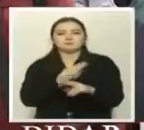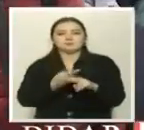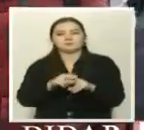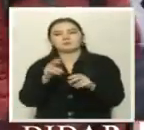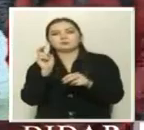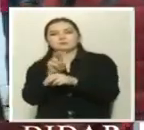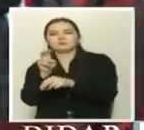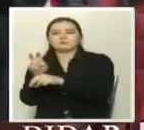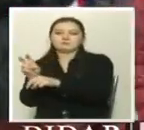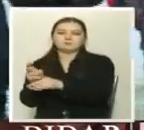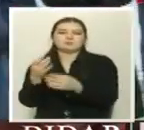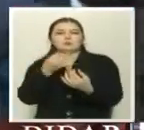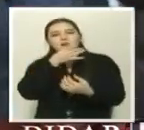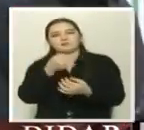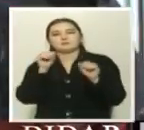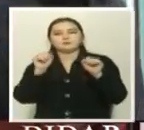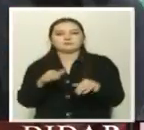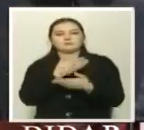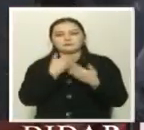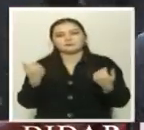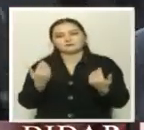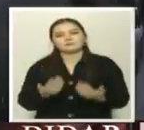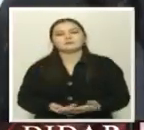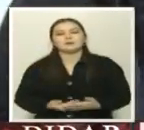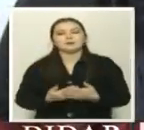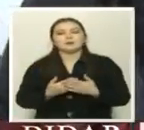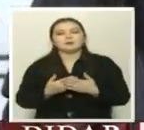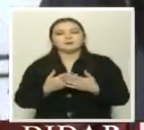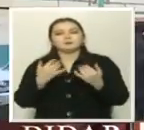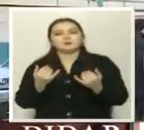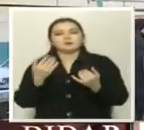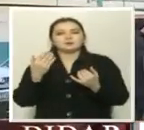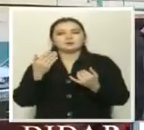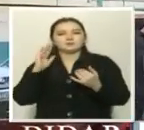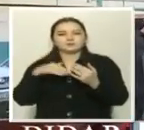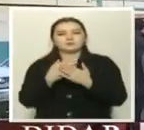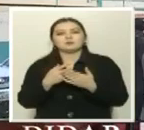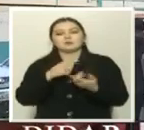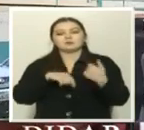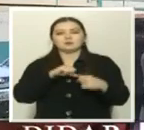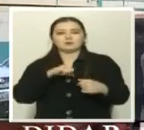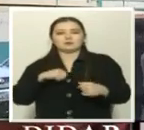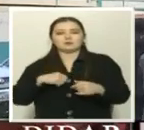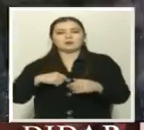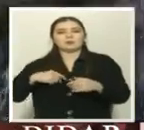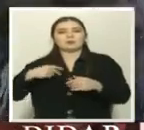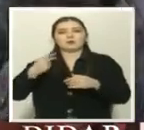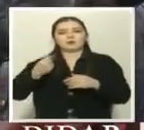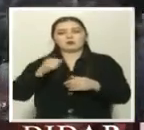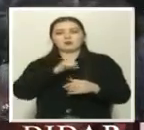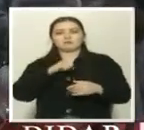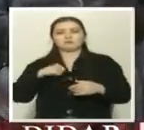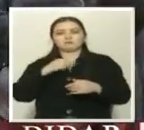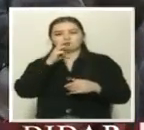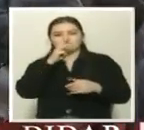бұл жерді алғанда ешқандай инфрақұрылым болмады. Суды, жылу мен кәріз жүйесін өз қалтамыздан қаржы шығарып тарттық. Ал газды олай